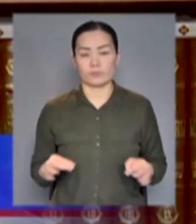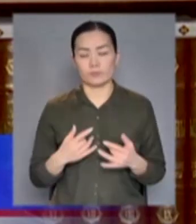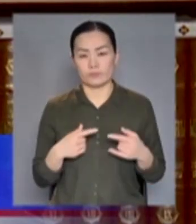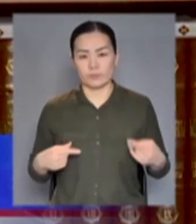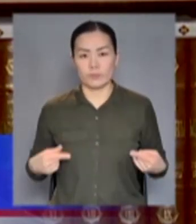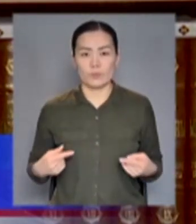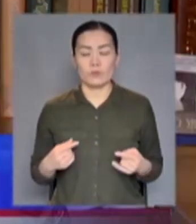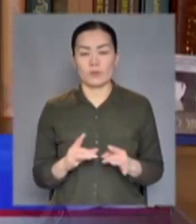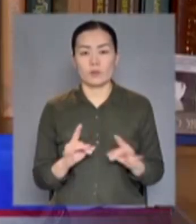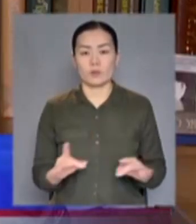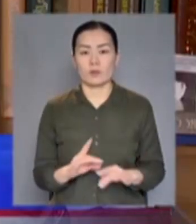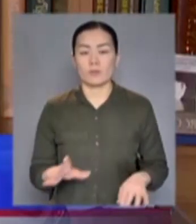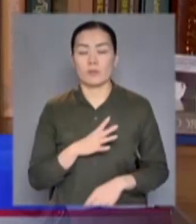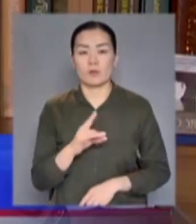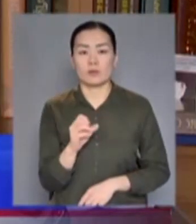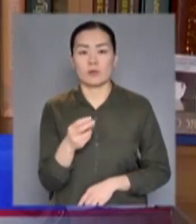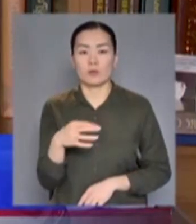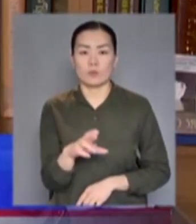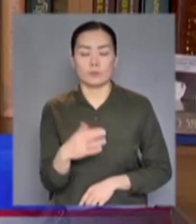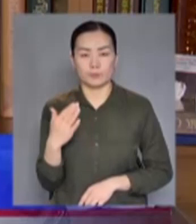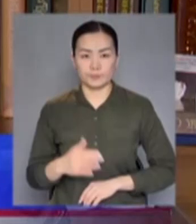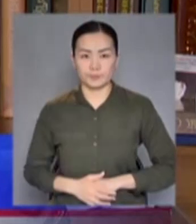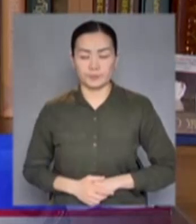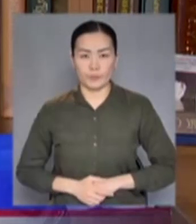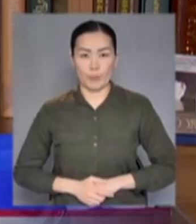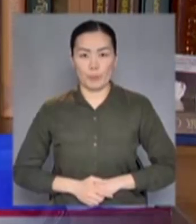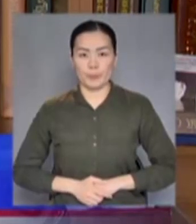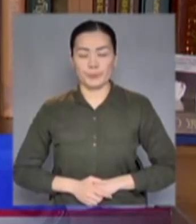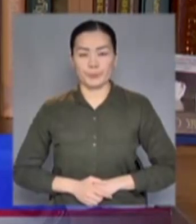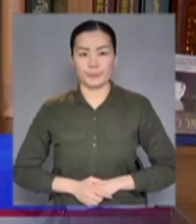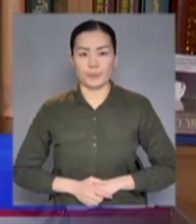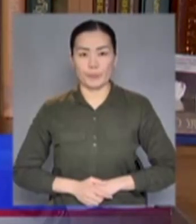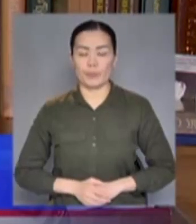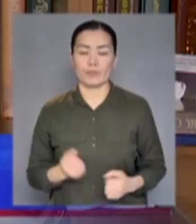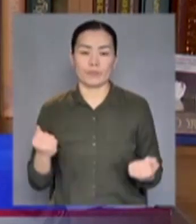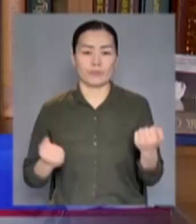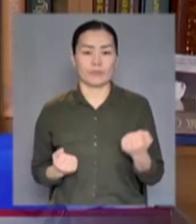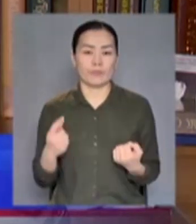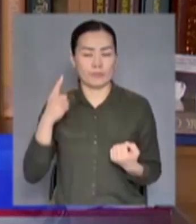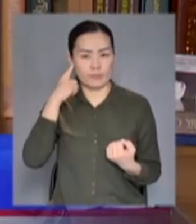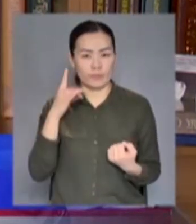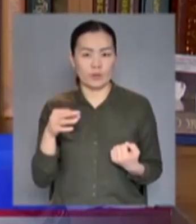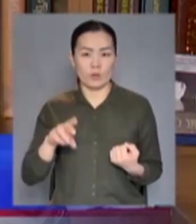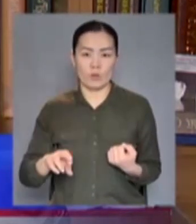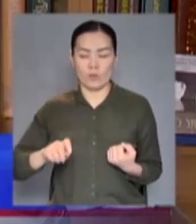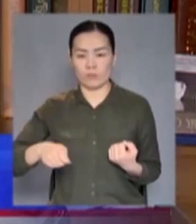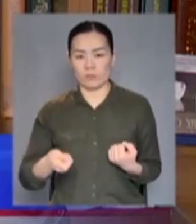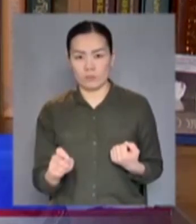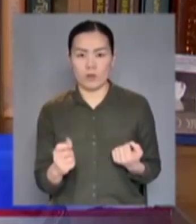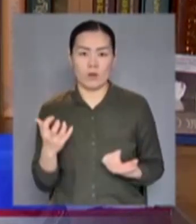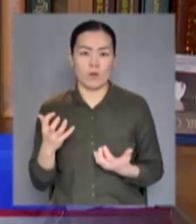түрлі беріледі. Радионы біз мына көлікте кетіп баратқанда, я болмаса